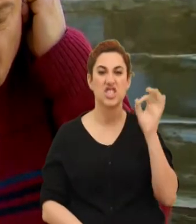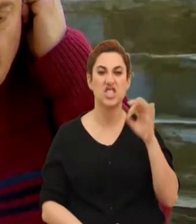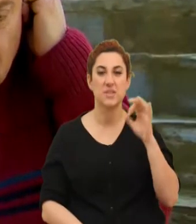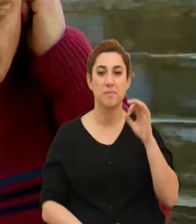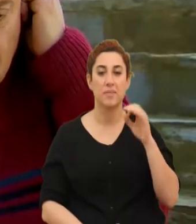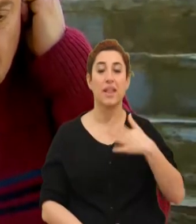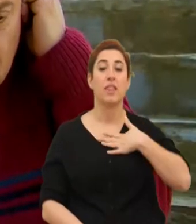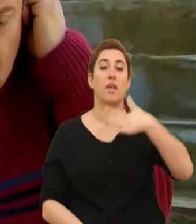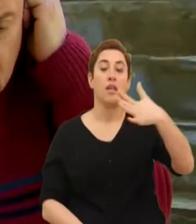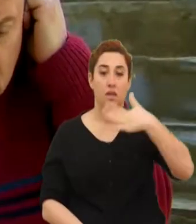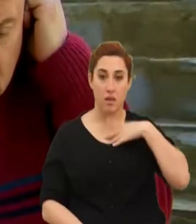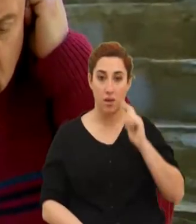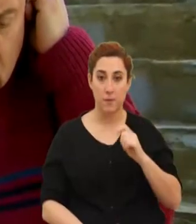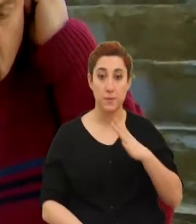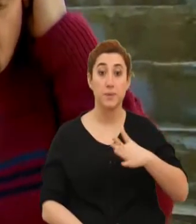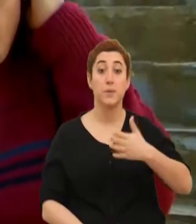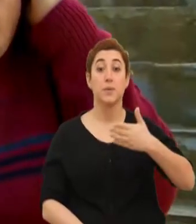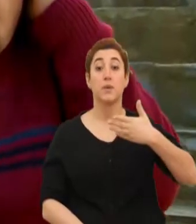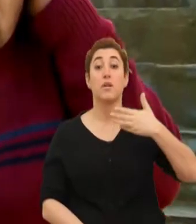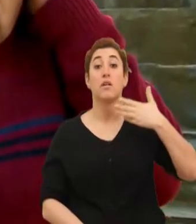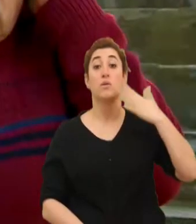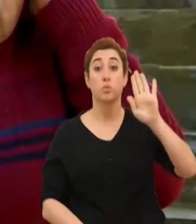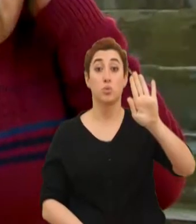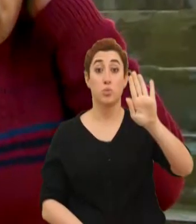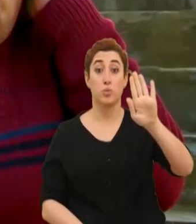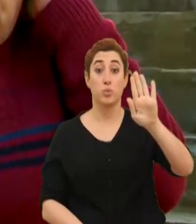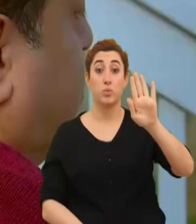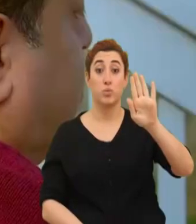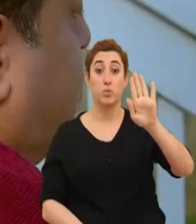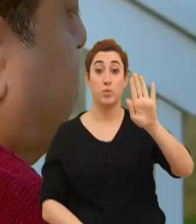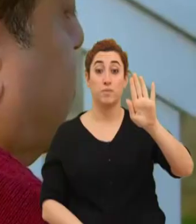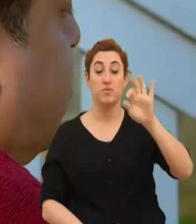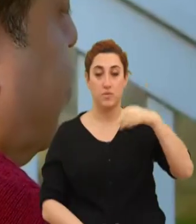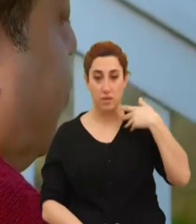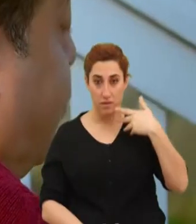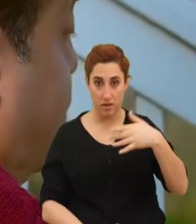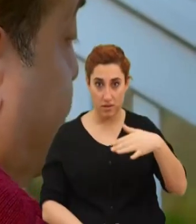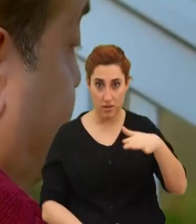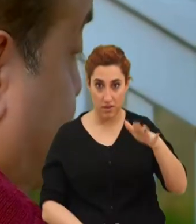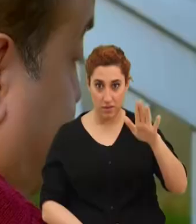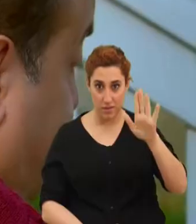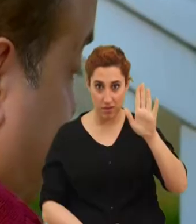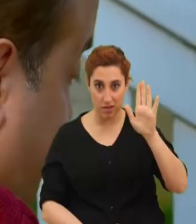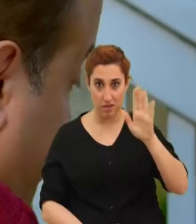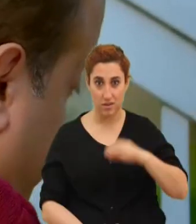Şimdi derin nefes alın. Alın. Tut. Şimdi bırakın.